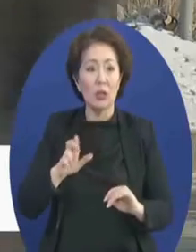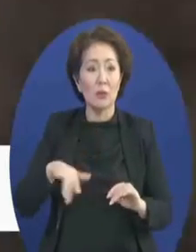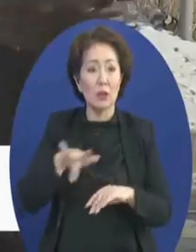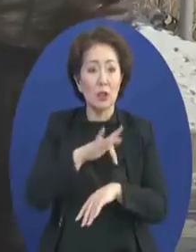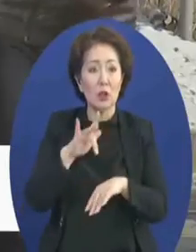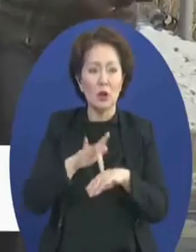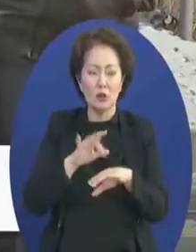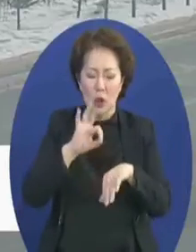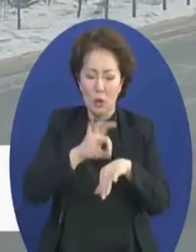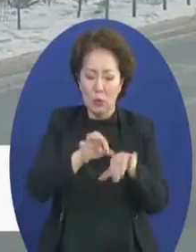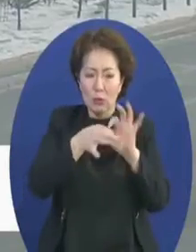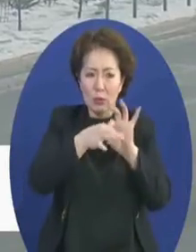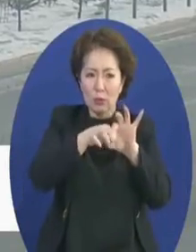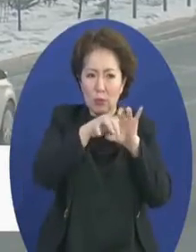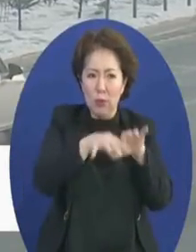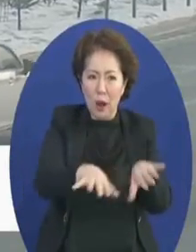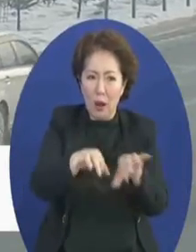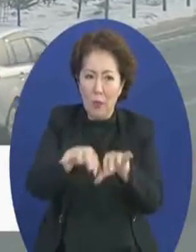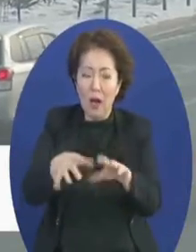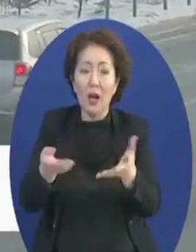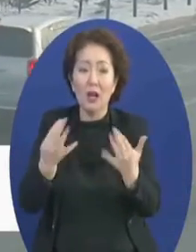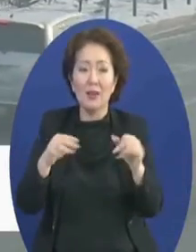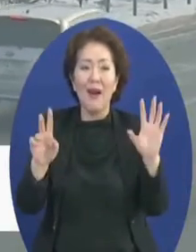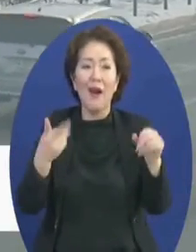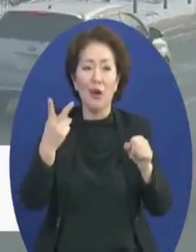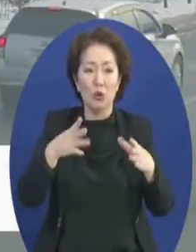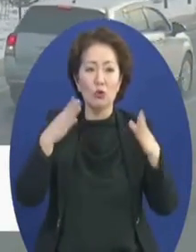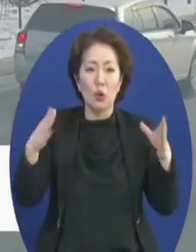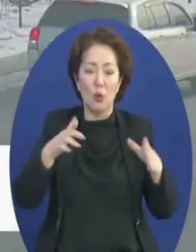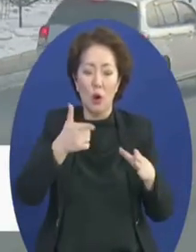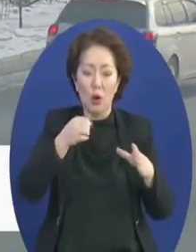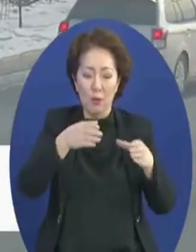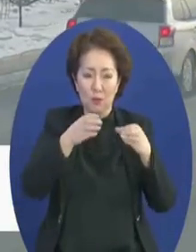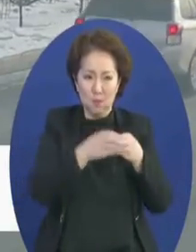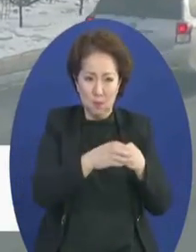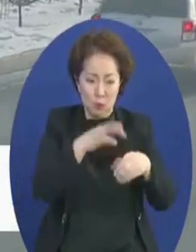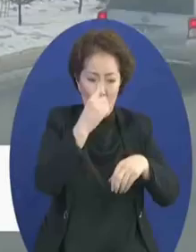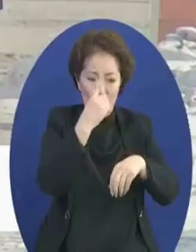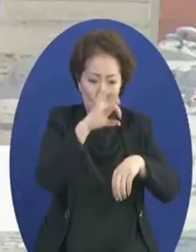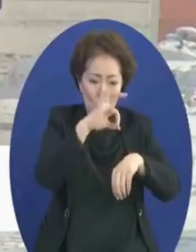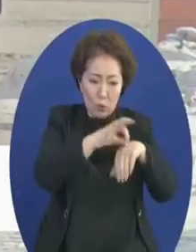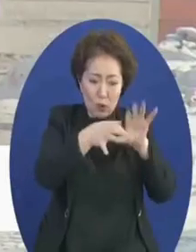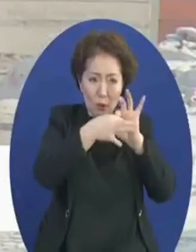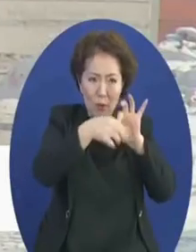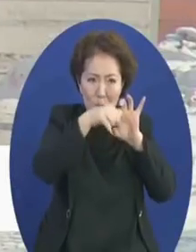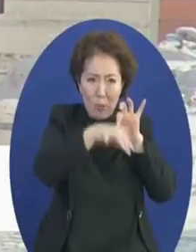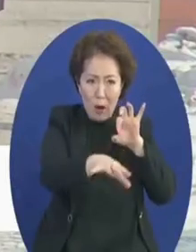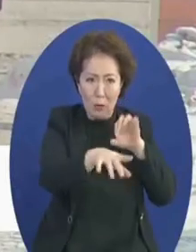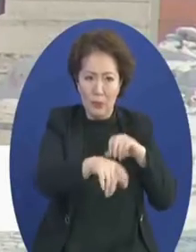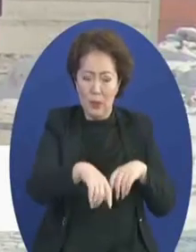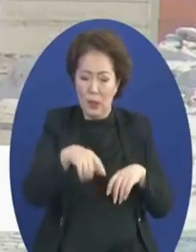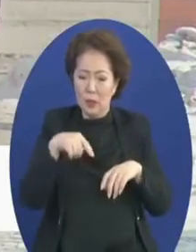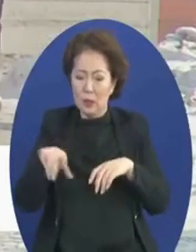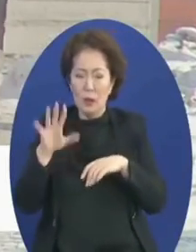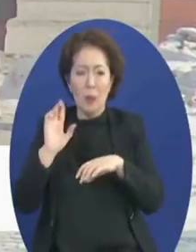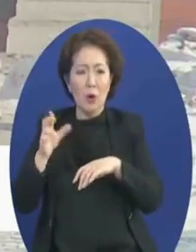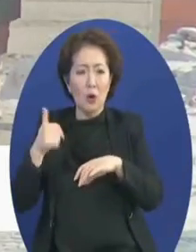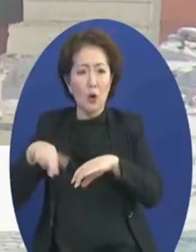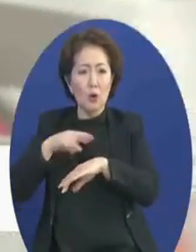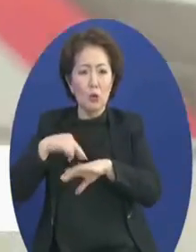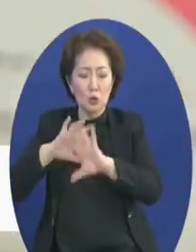том голомт гарсан. Хамгийн сүүлд гарсан Баянгол дүүргийн 5-6-р хорооны голомт орчмоос нийт 20,000 гаруй иргэнд шинжилгээ хийж